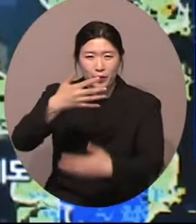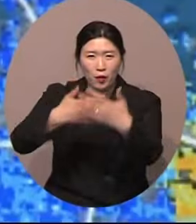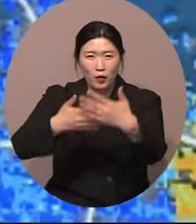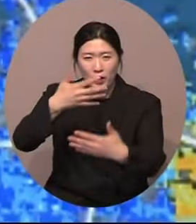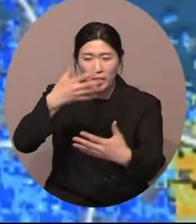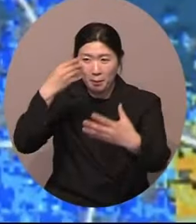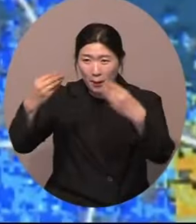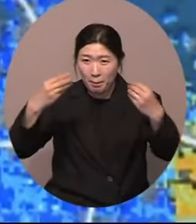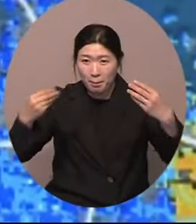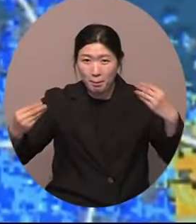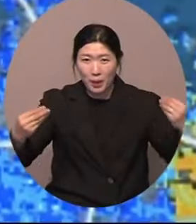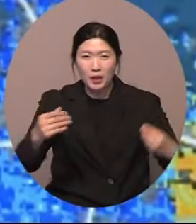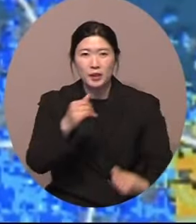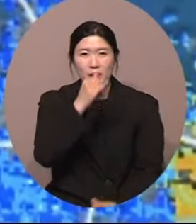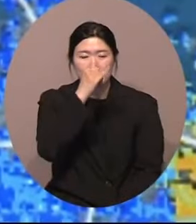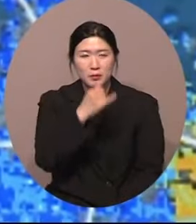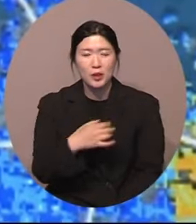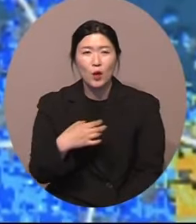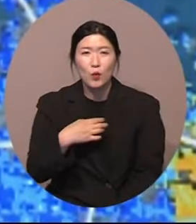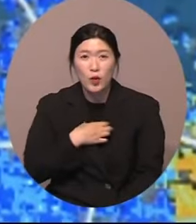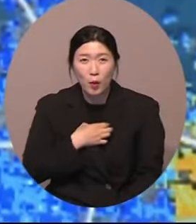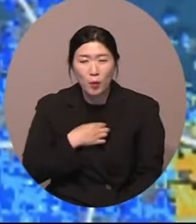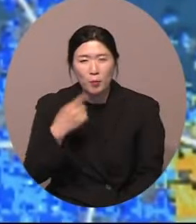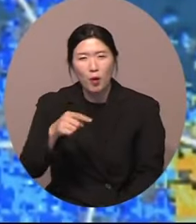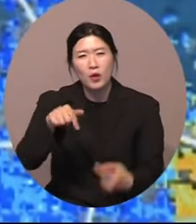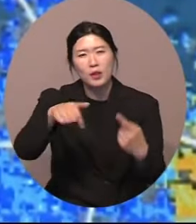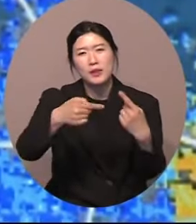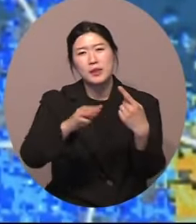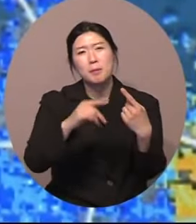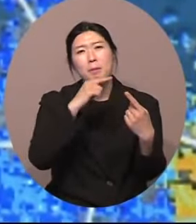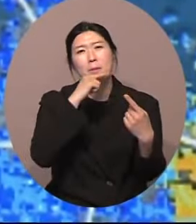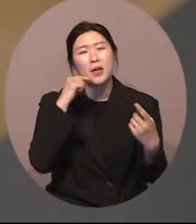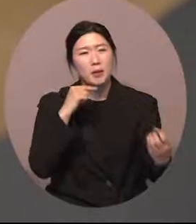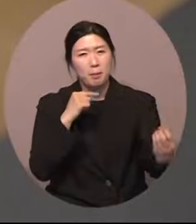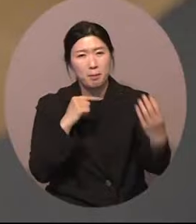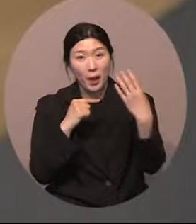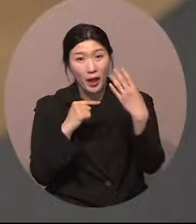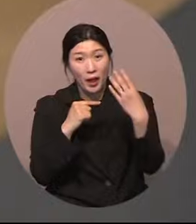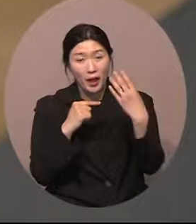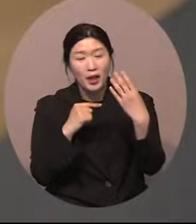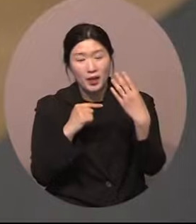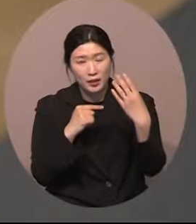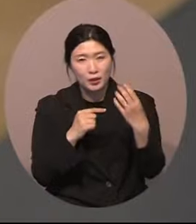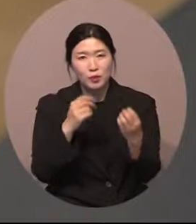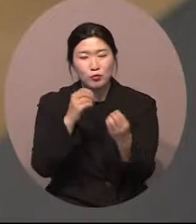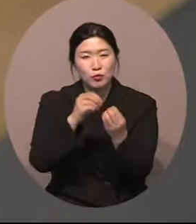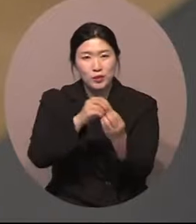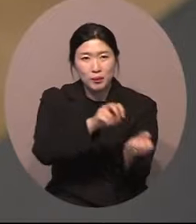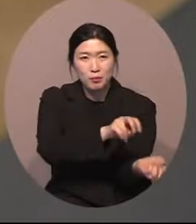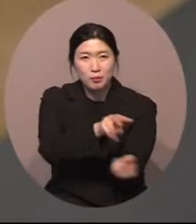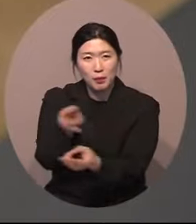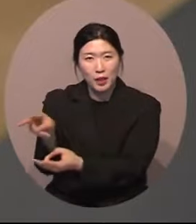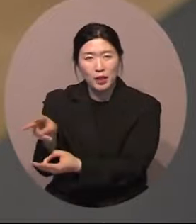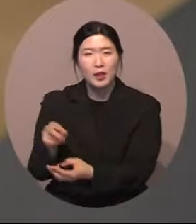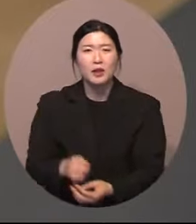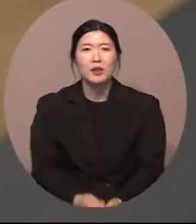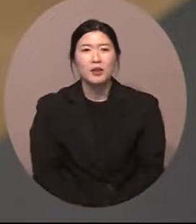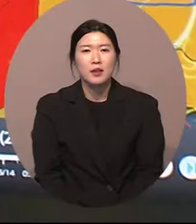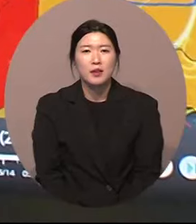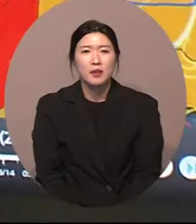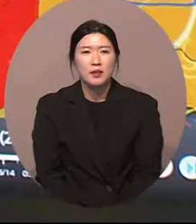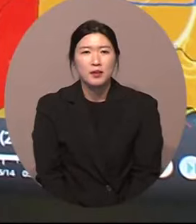산사태니다 위도 1급은 시급한 대피가 필요한 상황 지자체 관계자에게 즉각 안내문자가